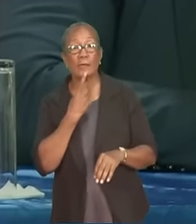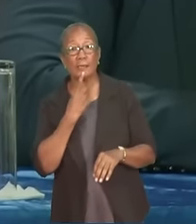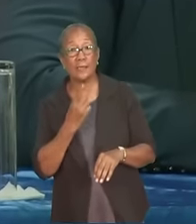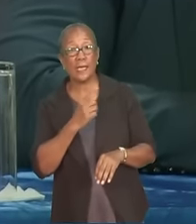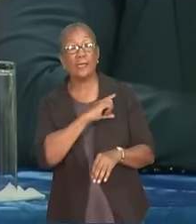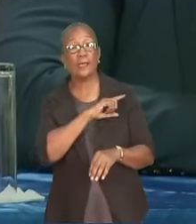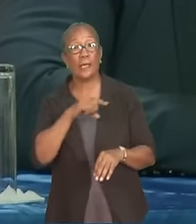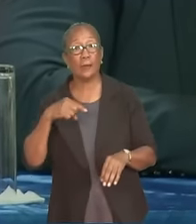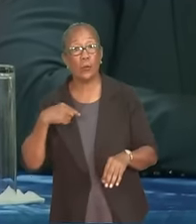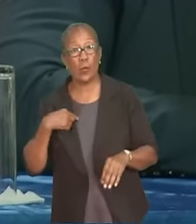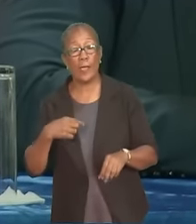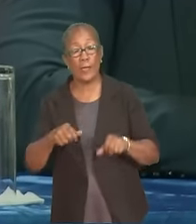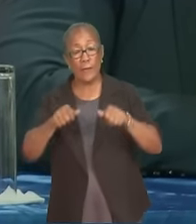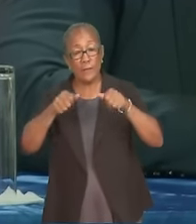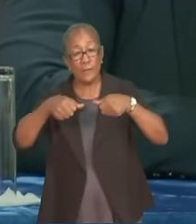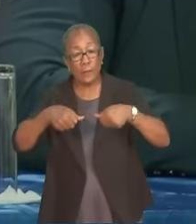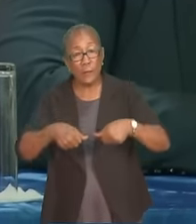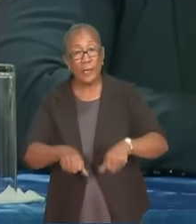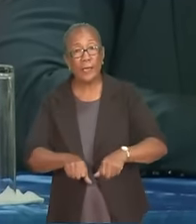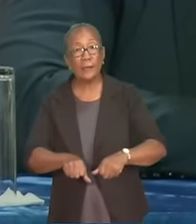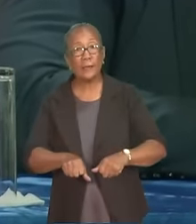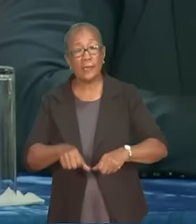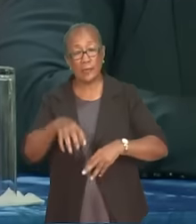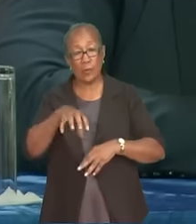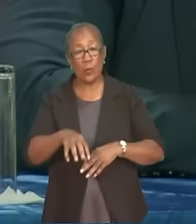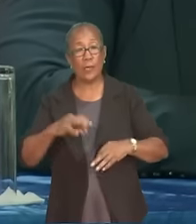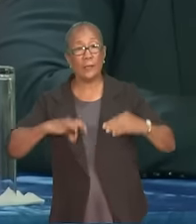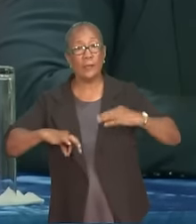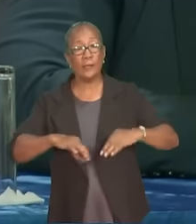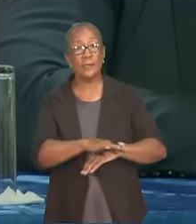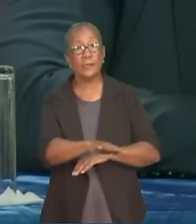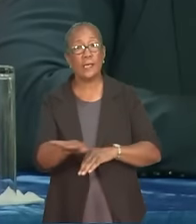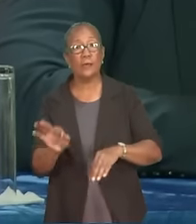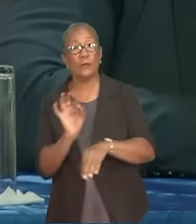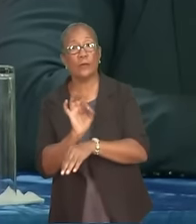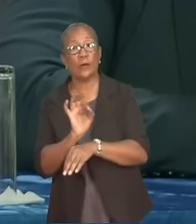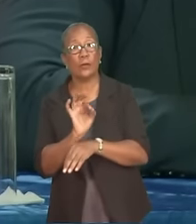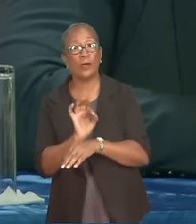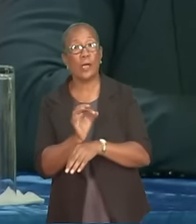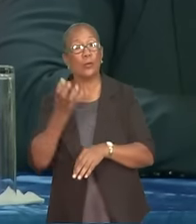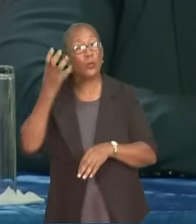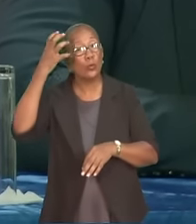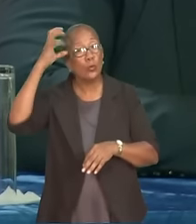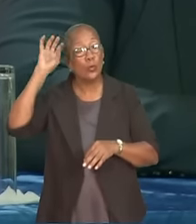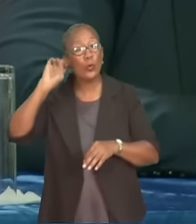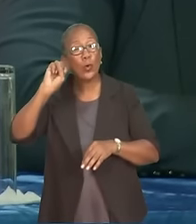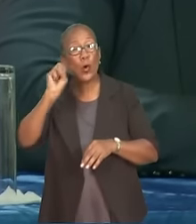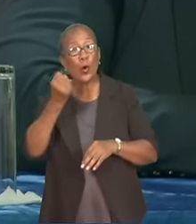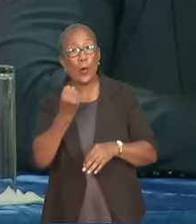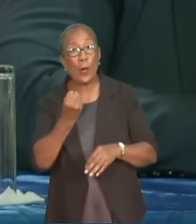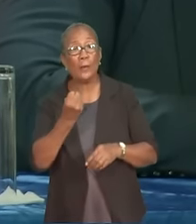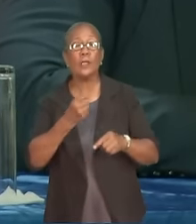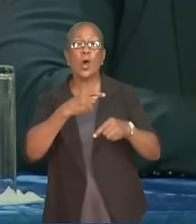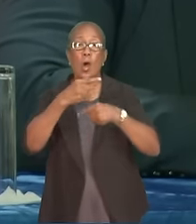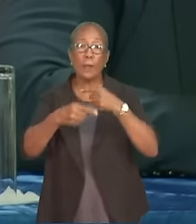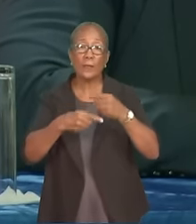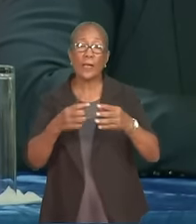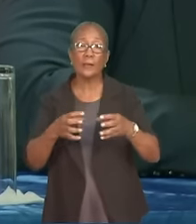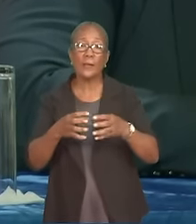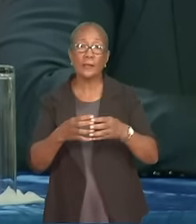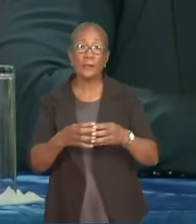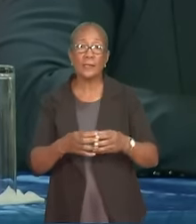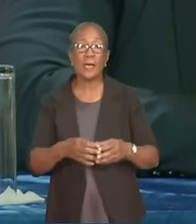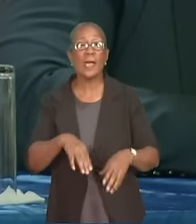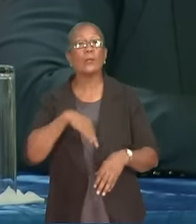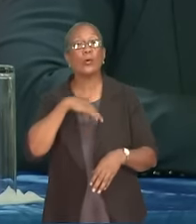wij verplichting hebben binnen het kabinet, ook het ministerie van Onderwijs, Wetenschap en Cultuur, om zo om te gaan met die zaak. We hebben